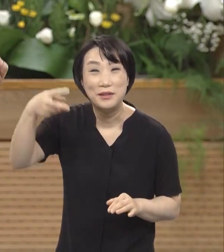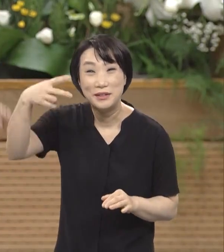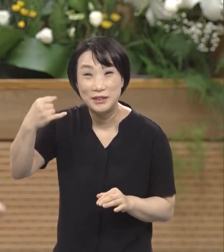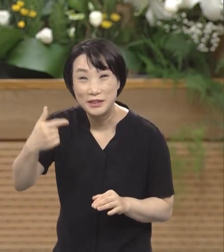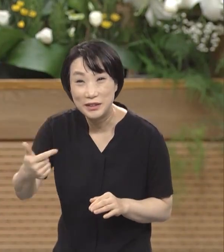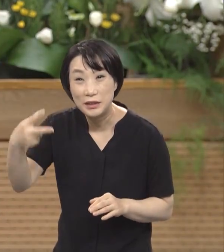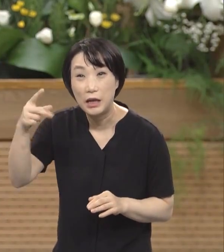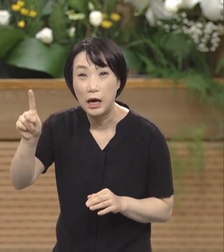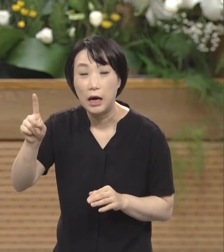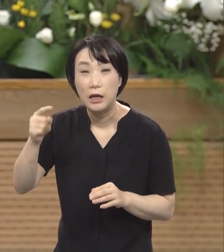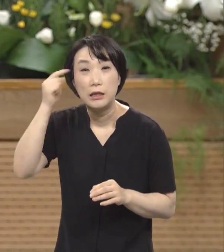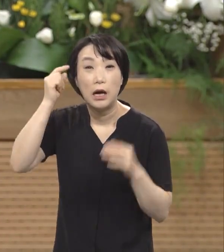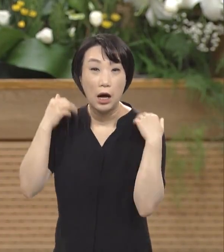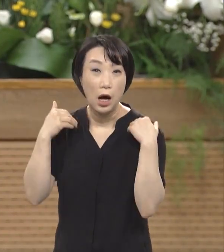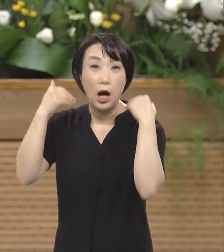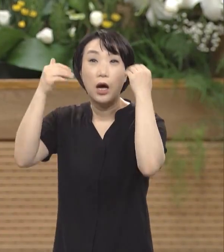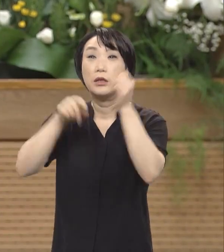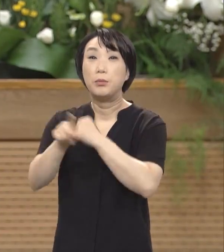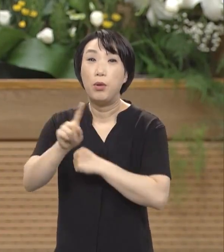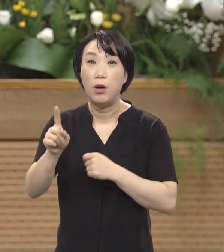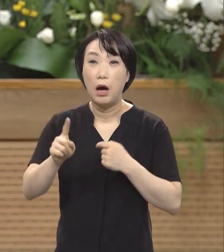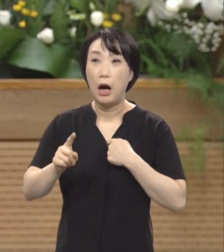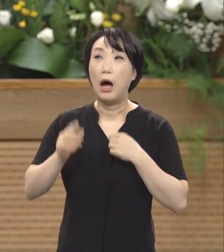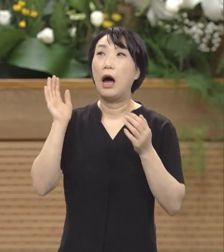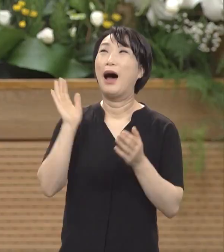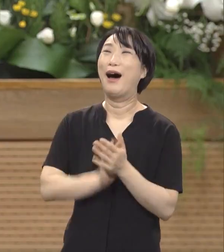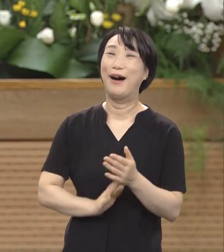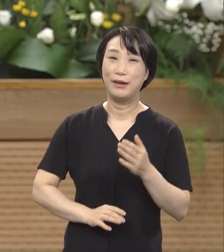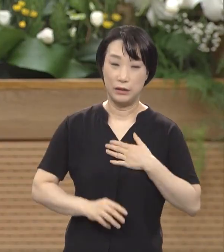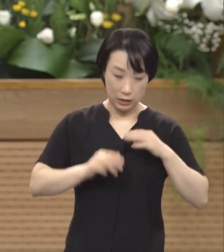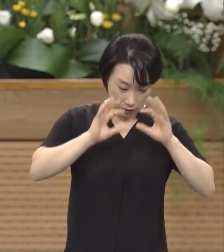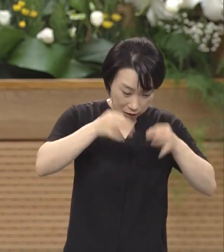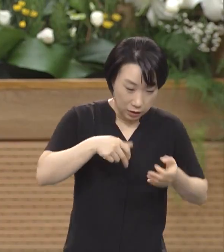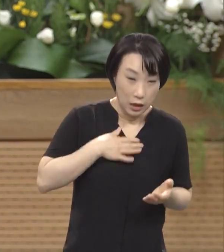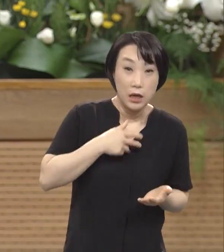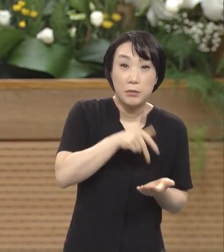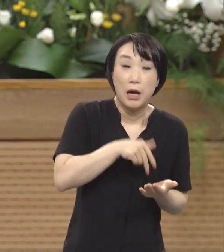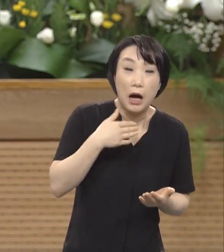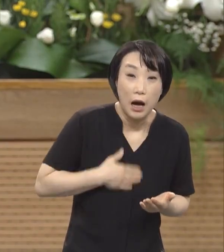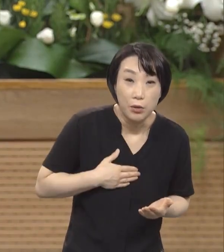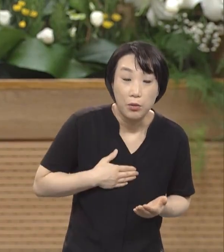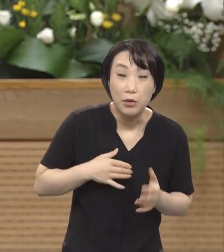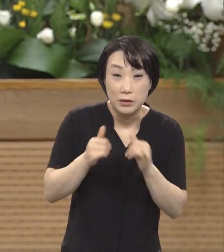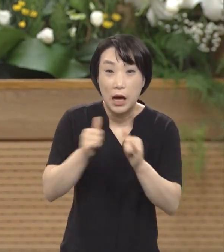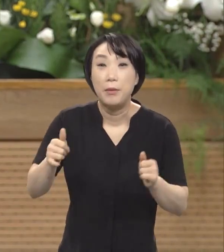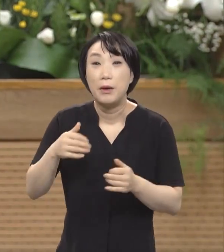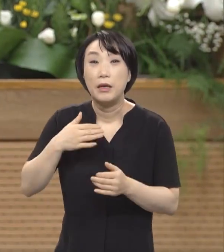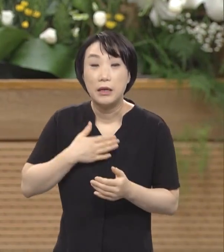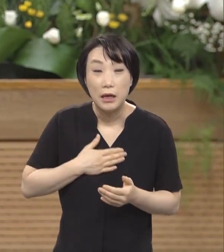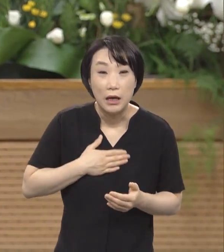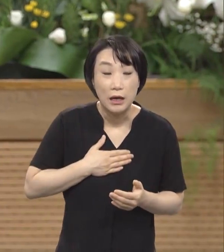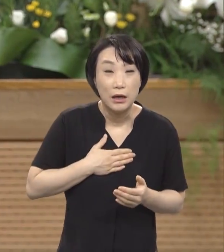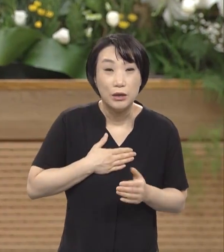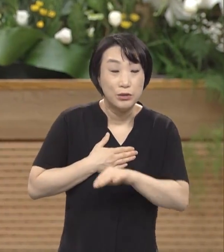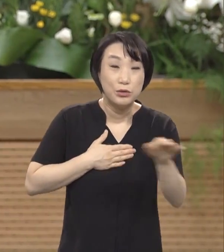내 사정을 알고 사람의 사정을 알고 하나님의 사정을 아는 것이다.